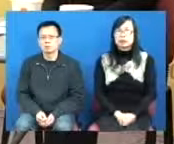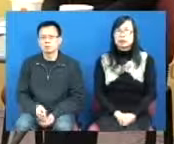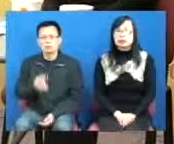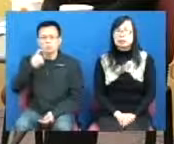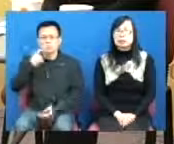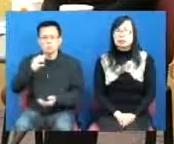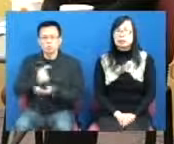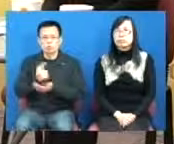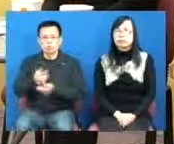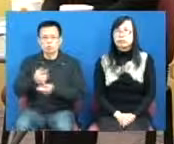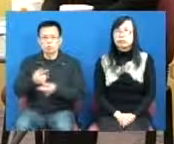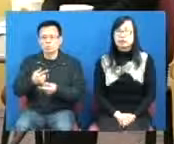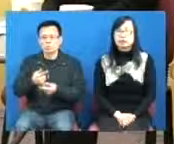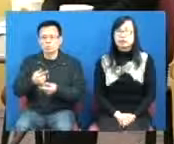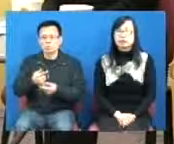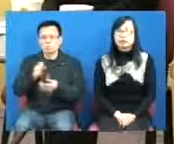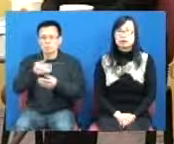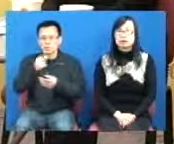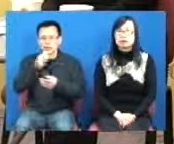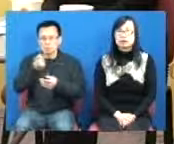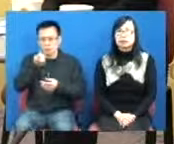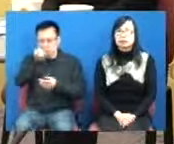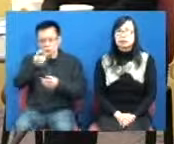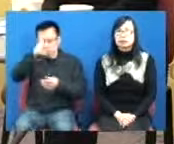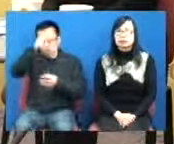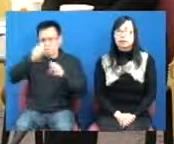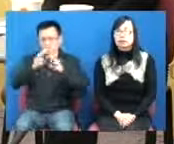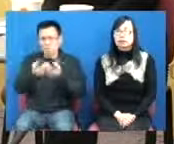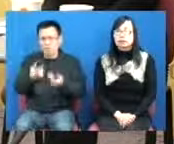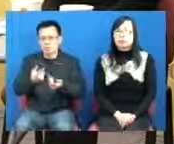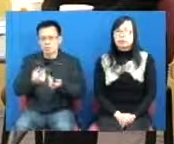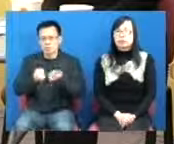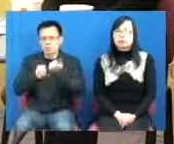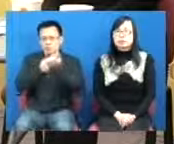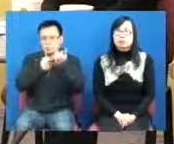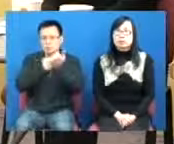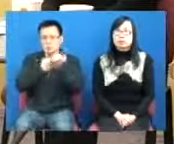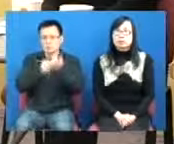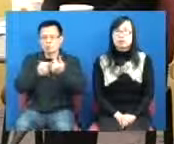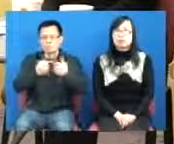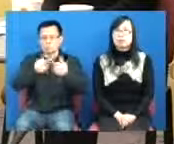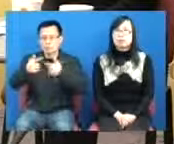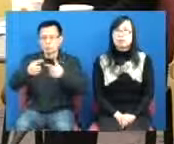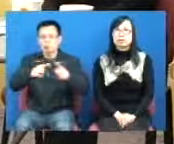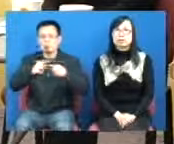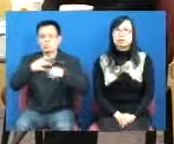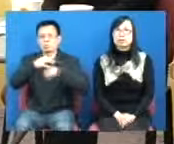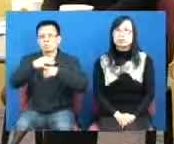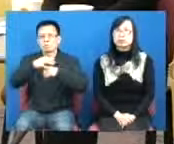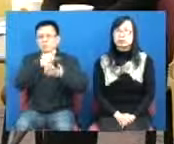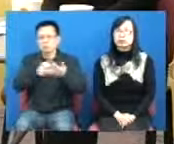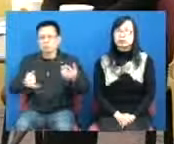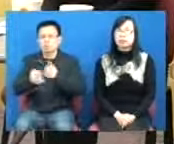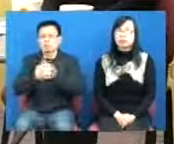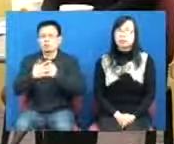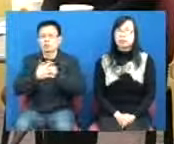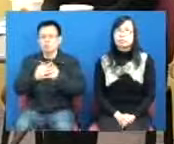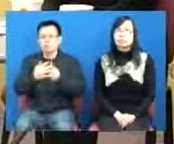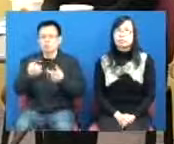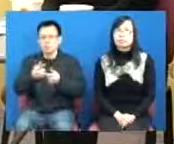因為很簡單我記得有些建制派都說過他們都說支持這個全民退後保障但現在進去見完之後